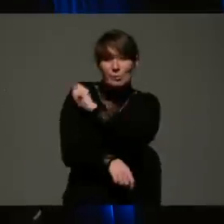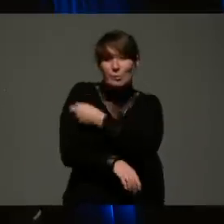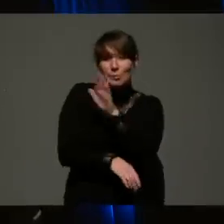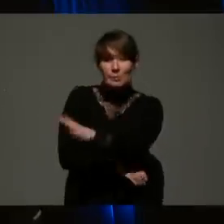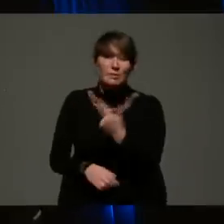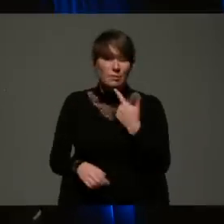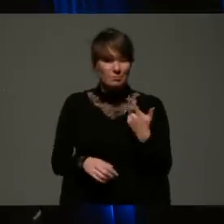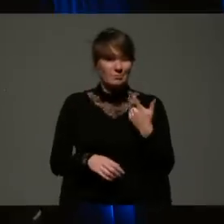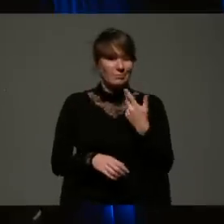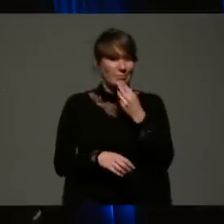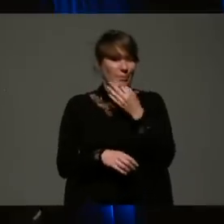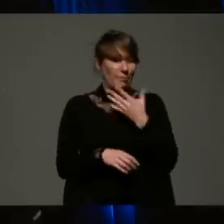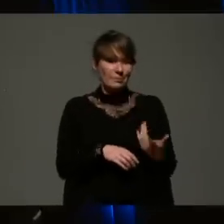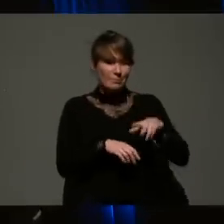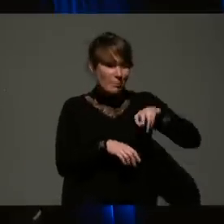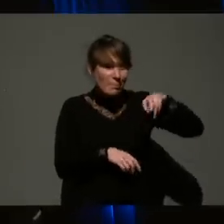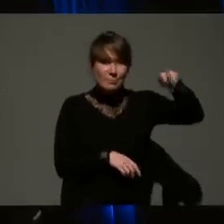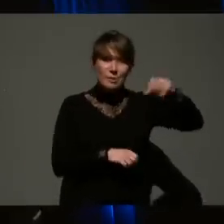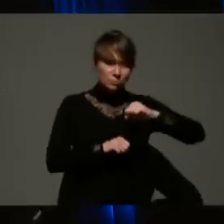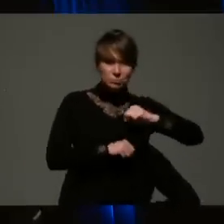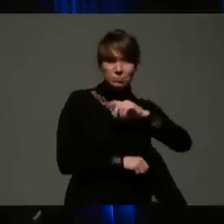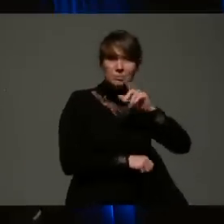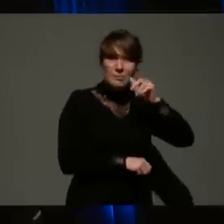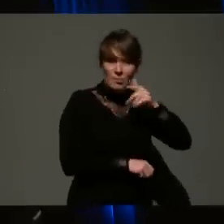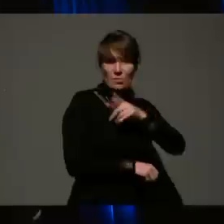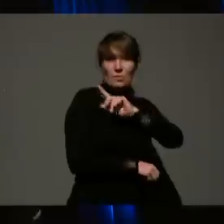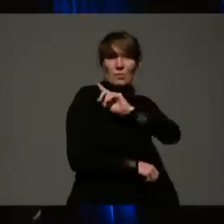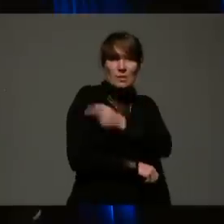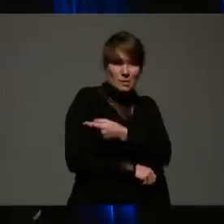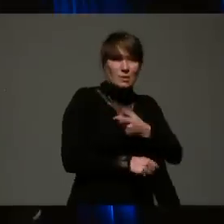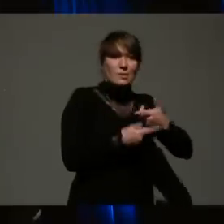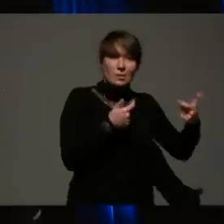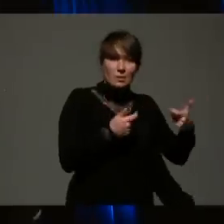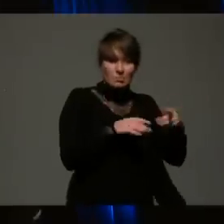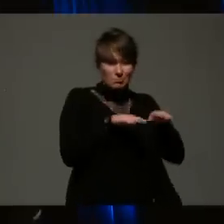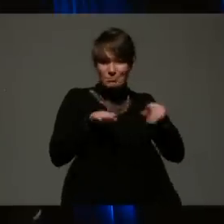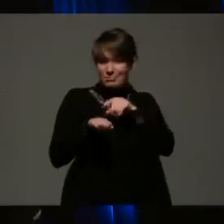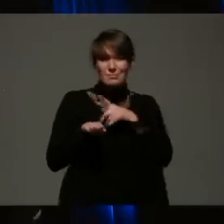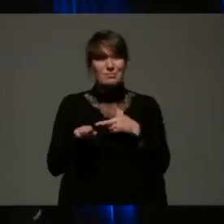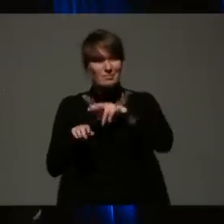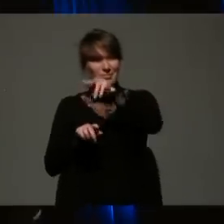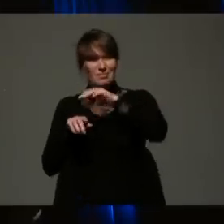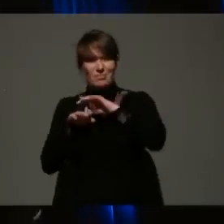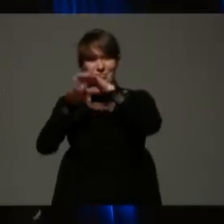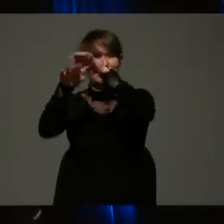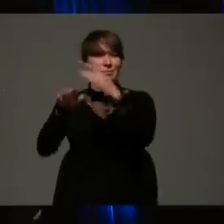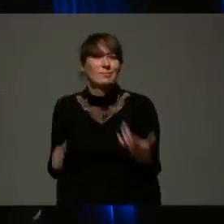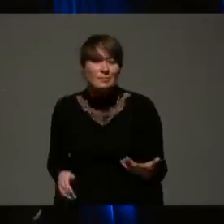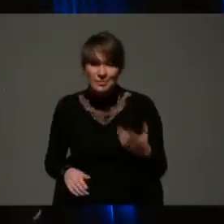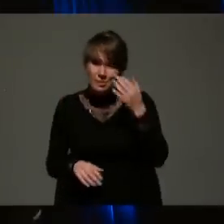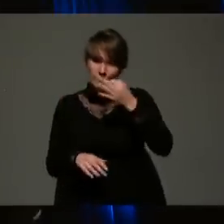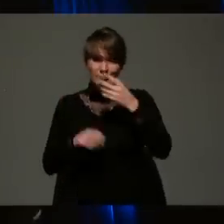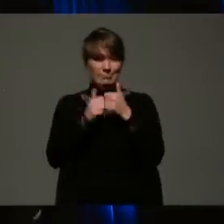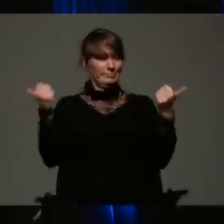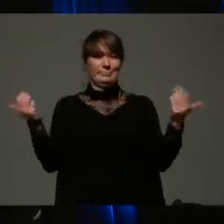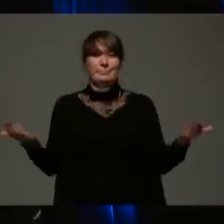et déjà de dépenser de l'énergie, eh bien, ils choisissent le tapis roulant. Il y a un paradoxe quand même qui est loin d'être négligeable.